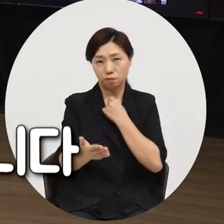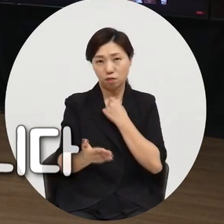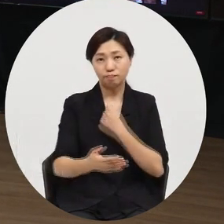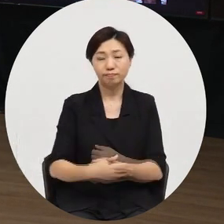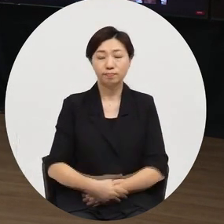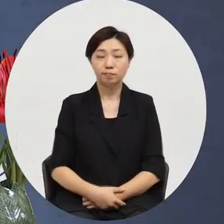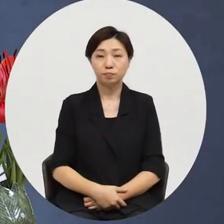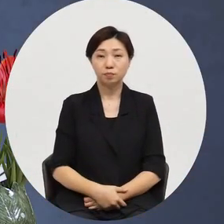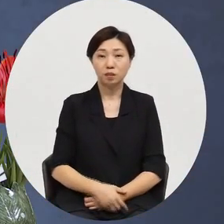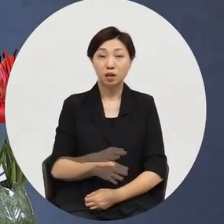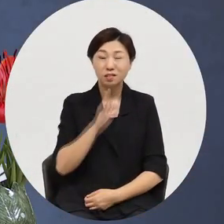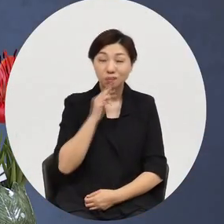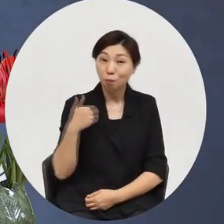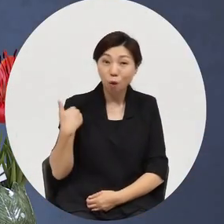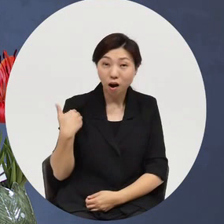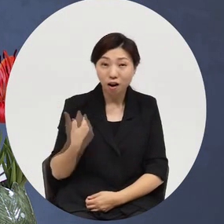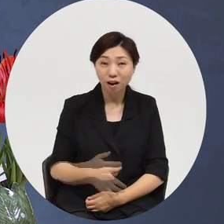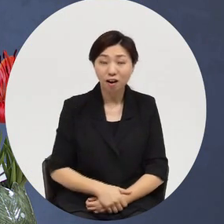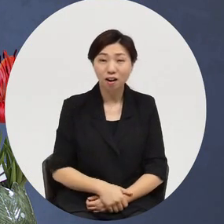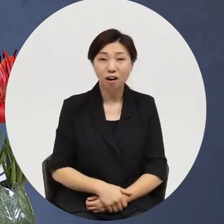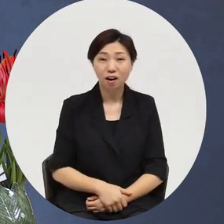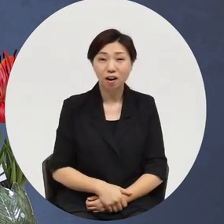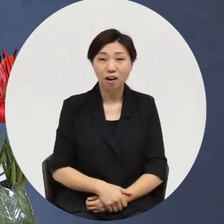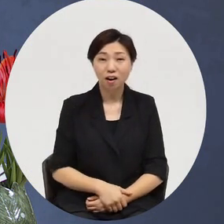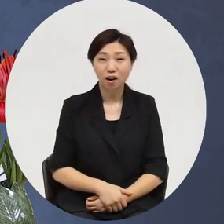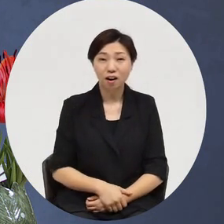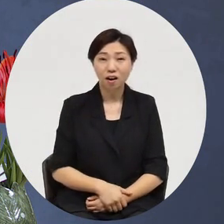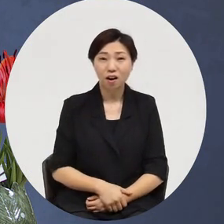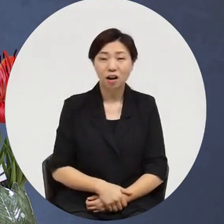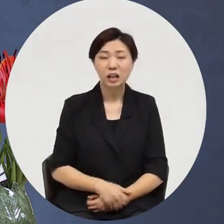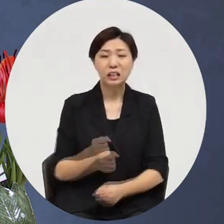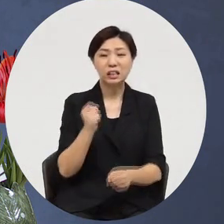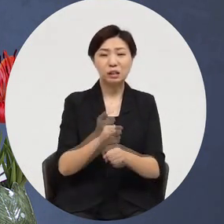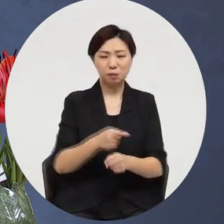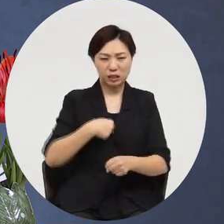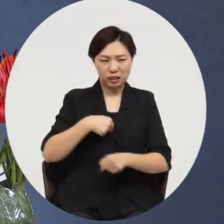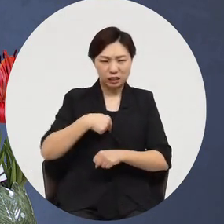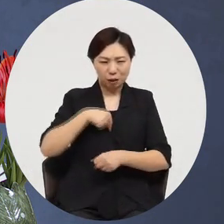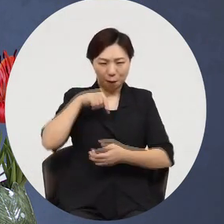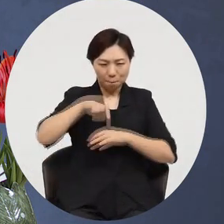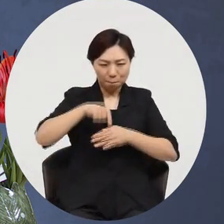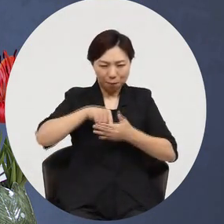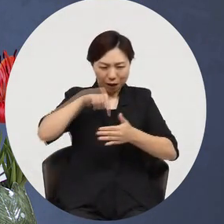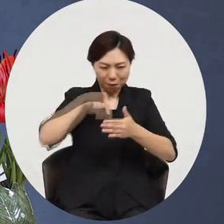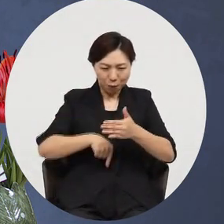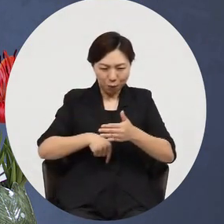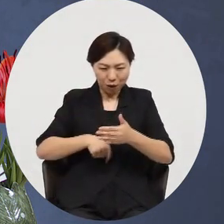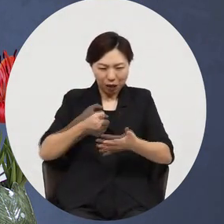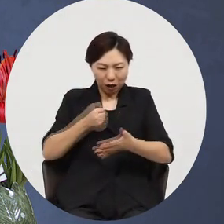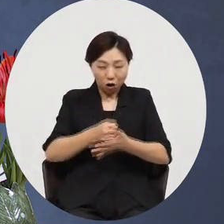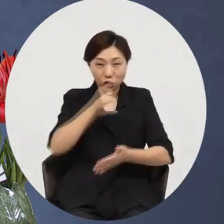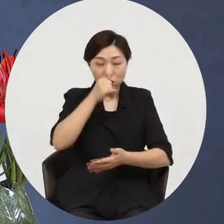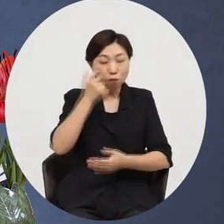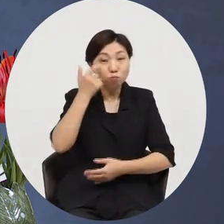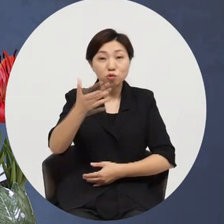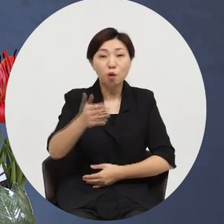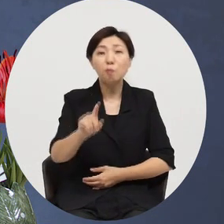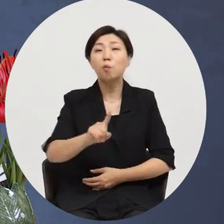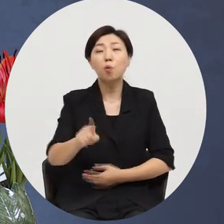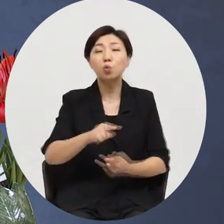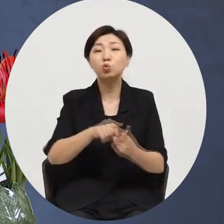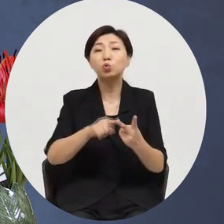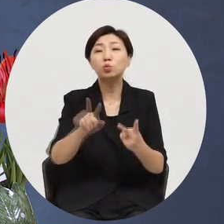감사합니다. 정말 몰라서 나한테 묻는 거예요. 다이가 답을 정해놓고 그냥 나한테 한번 물어보는 거예요.